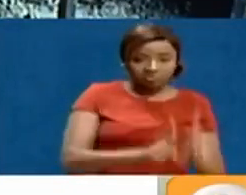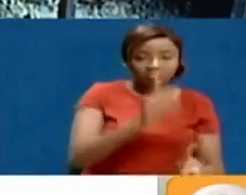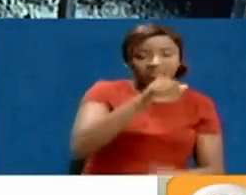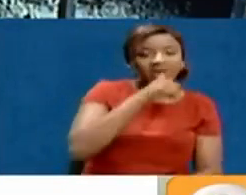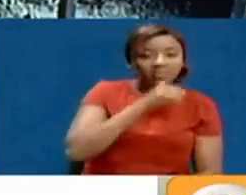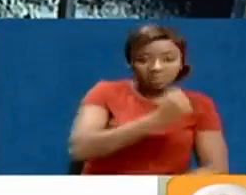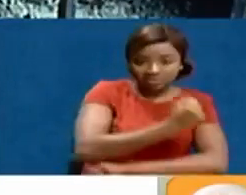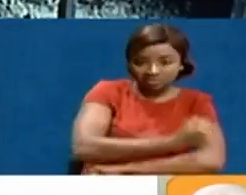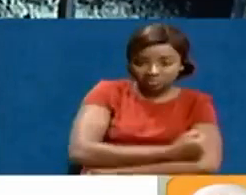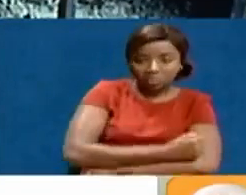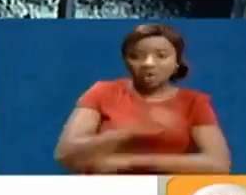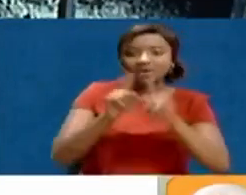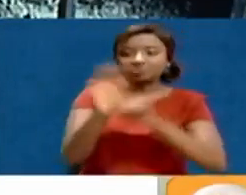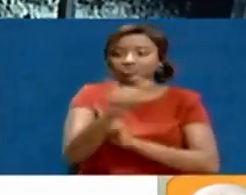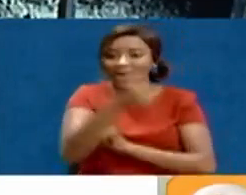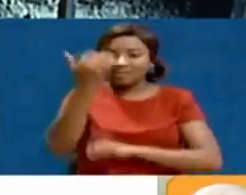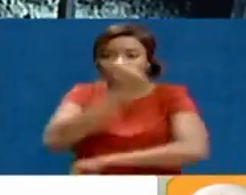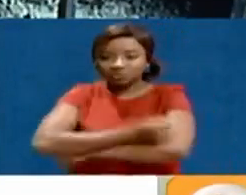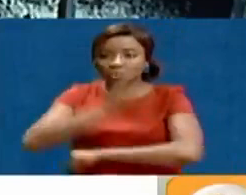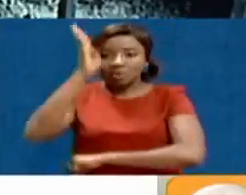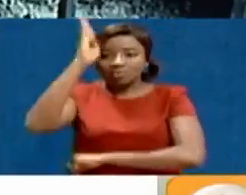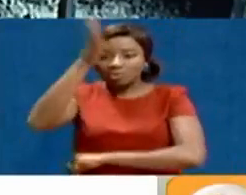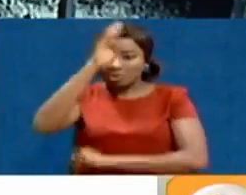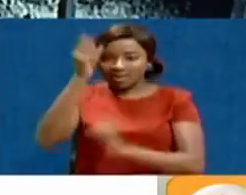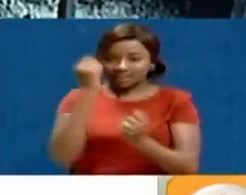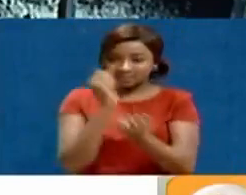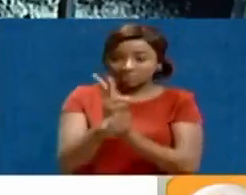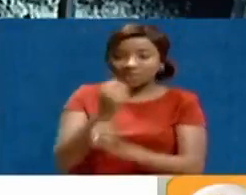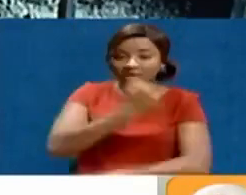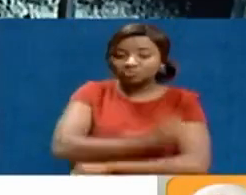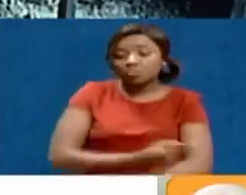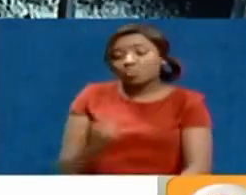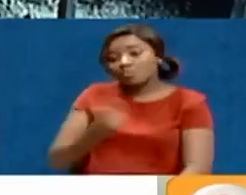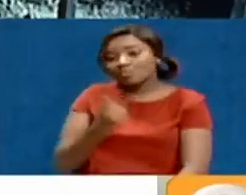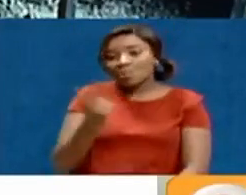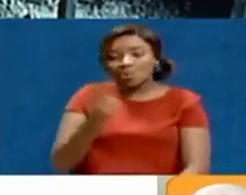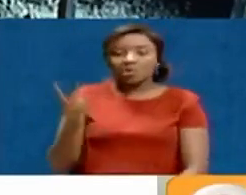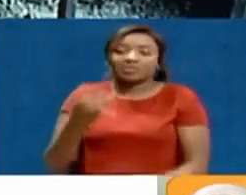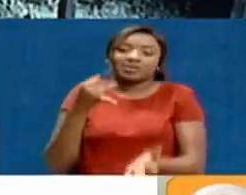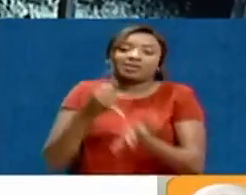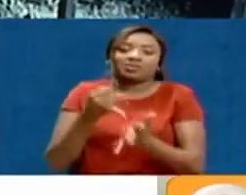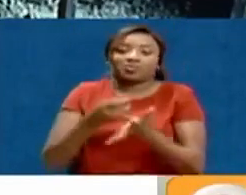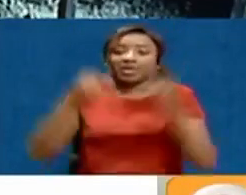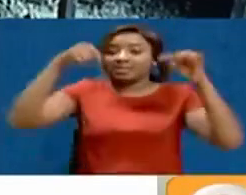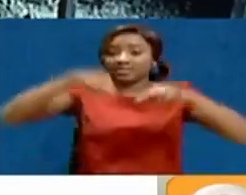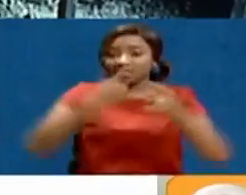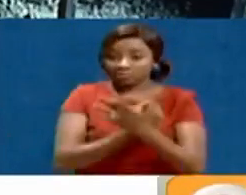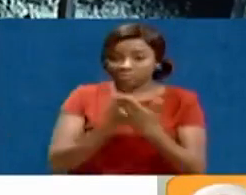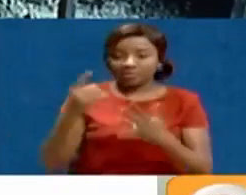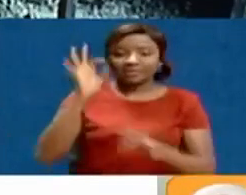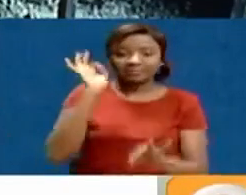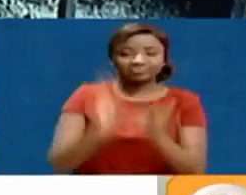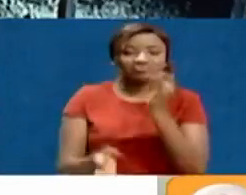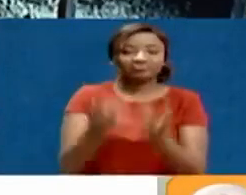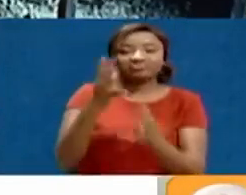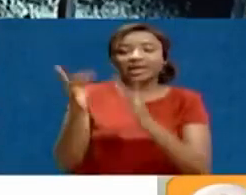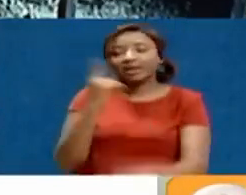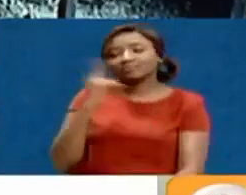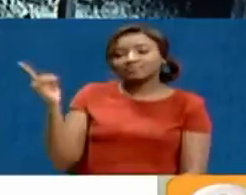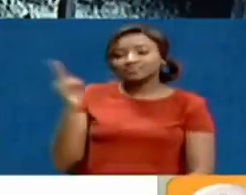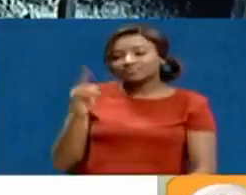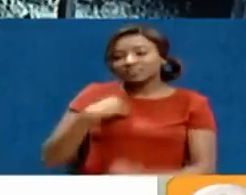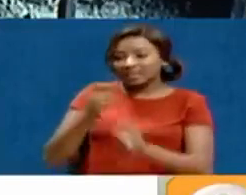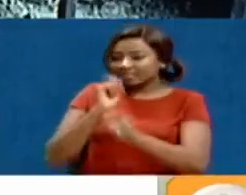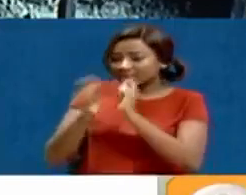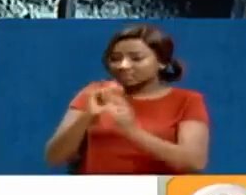ya Bukembe katika kaunti ya Bungoma zimeingia kwenye orodha hiyo Jumanne hii. Mwanahabari wetu Makori Ongeche amezungumza na wataalamu wa